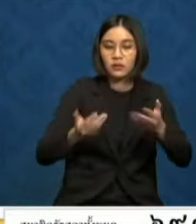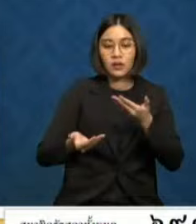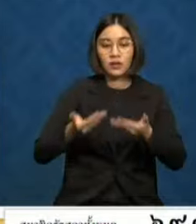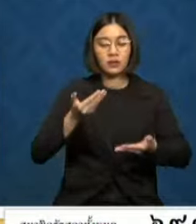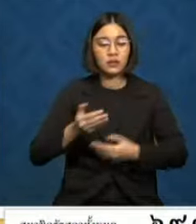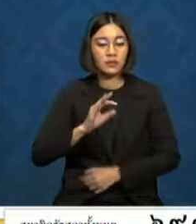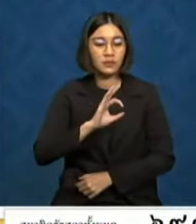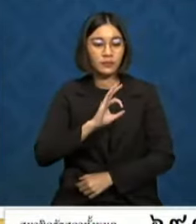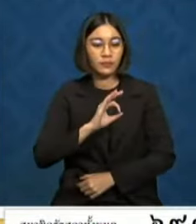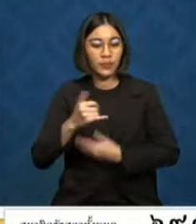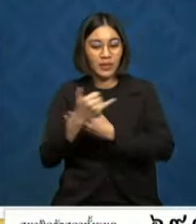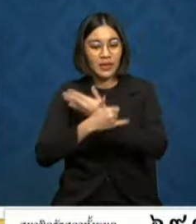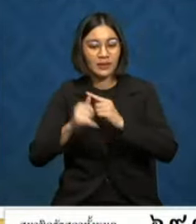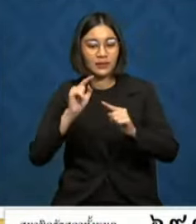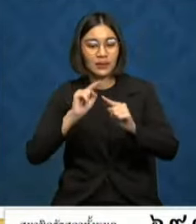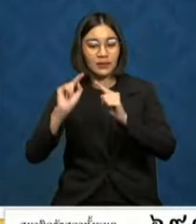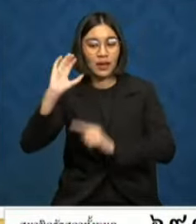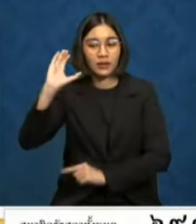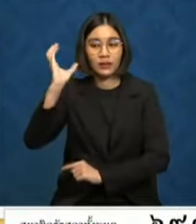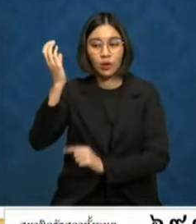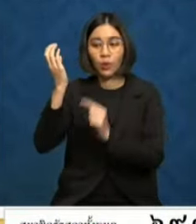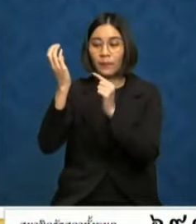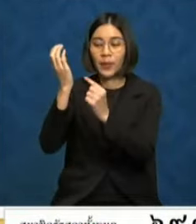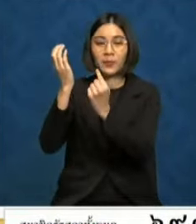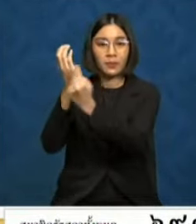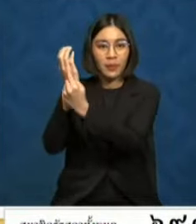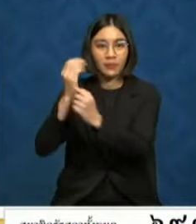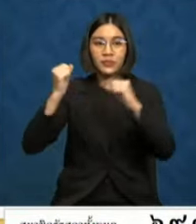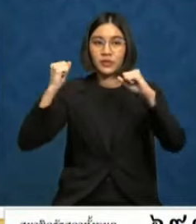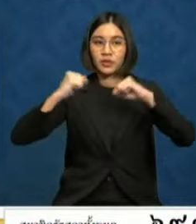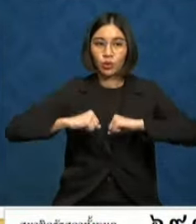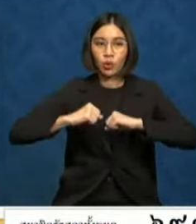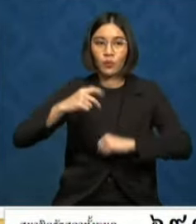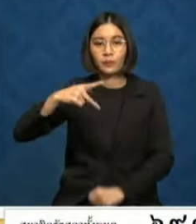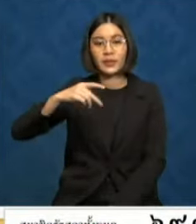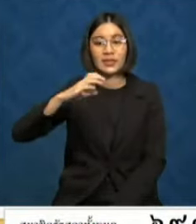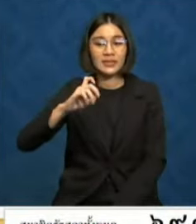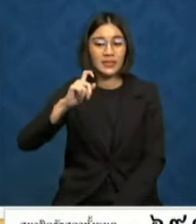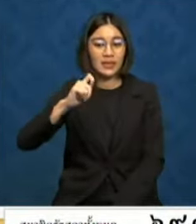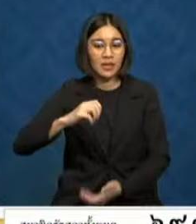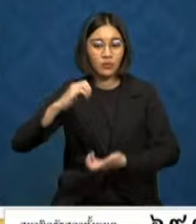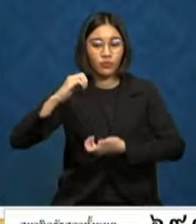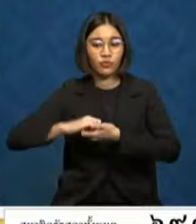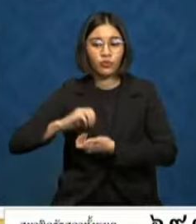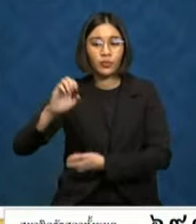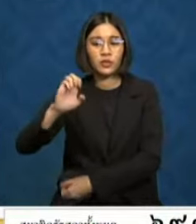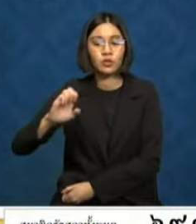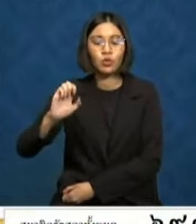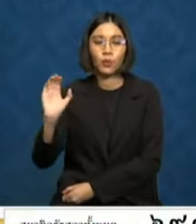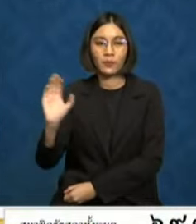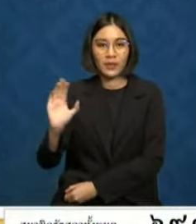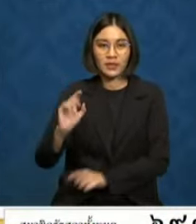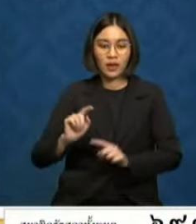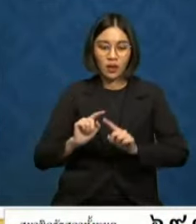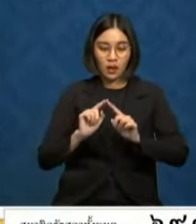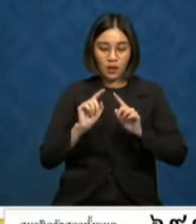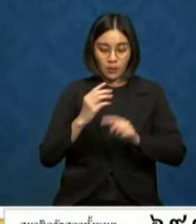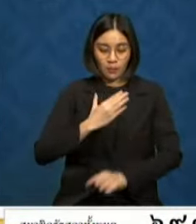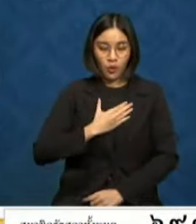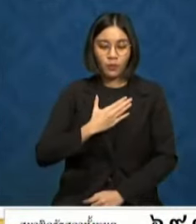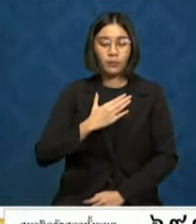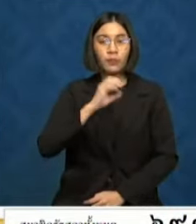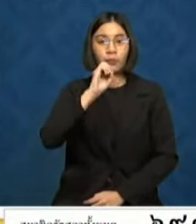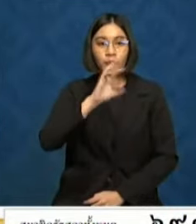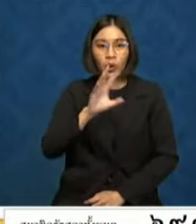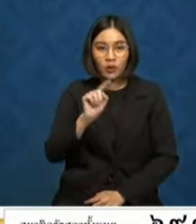สมาชิกทุกประเทศในโลกทำความตกลง PCA กับสหภาพยุโรปดังนั้นผมขออนุญาตยืนยัน